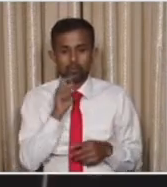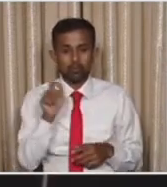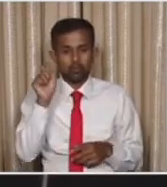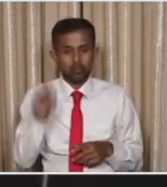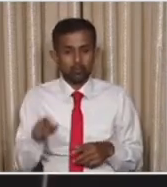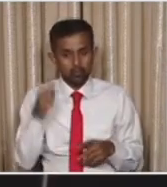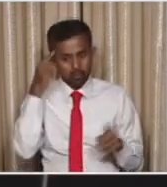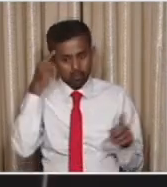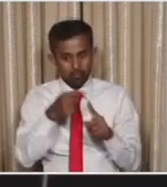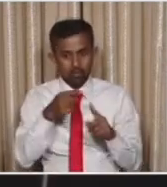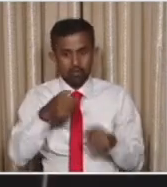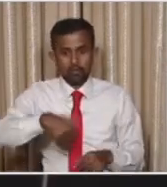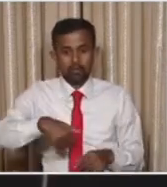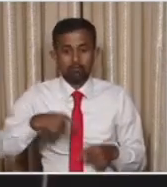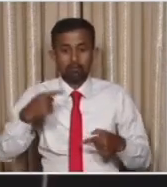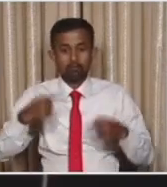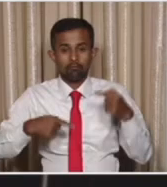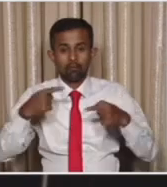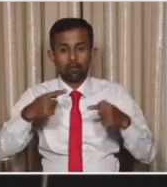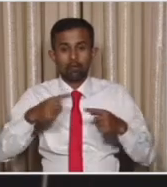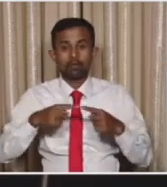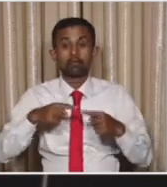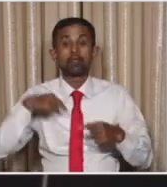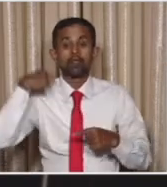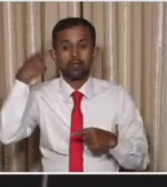පිළිබඳවයි. ක්‍රිකට් විවාදයේ තියෙන්නේ හෙටය.